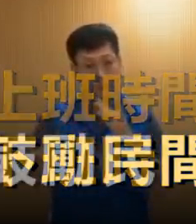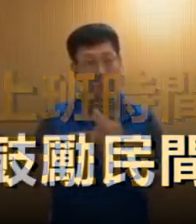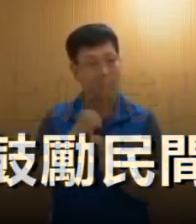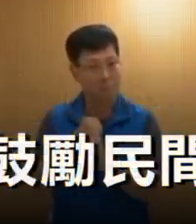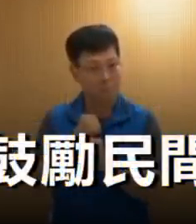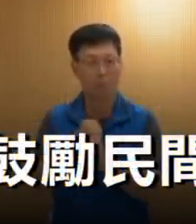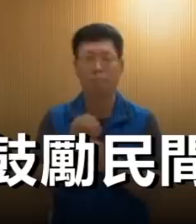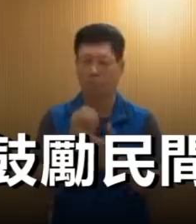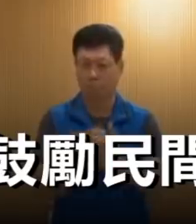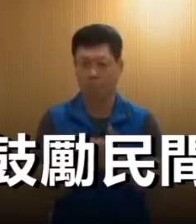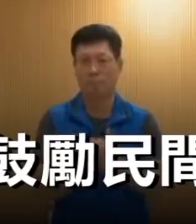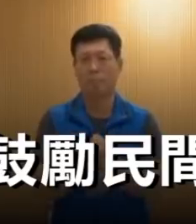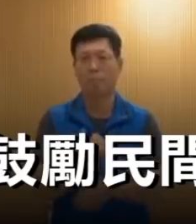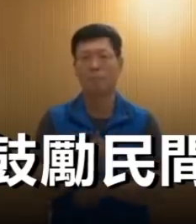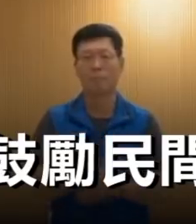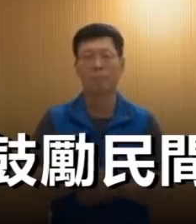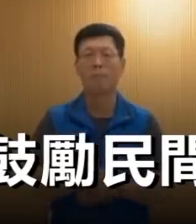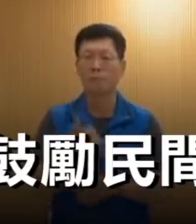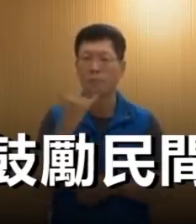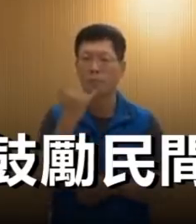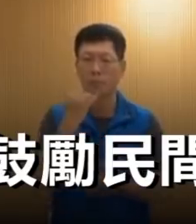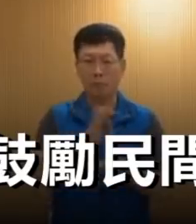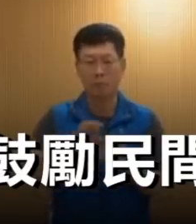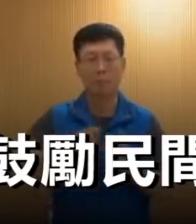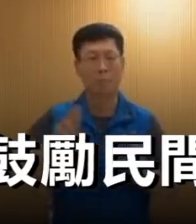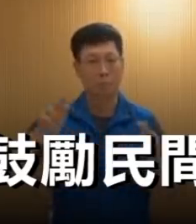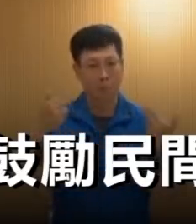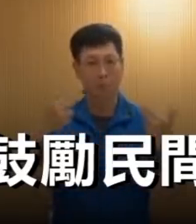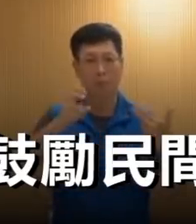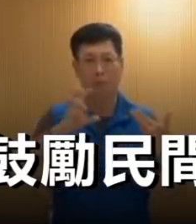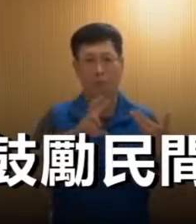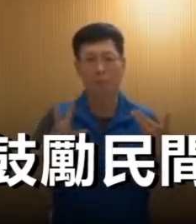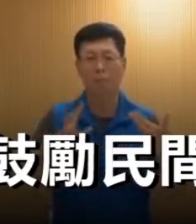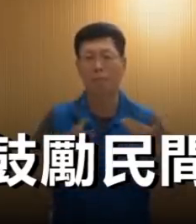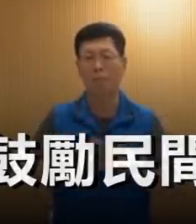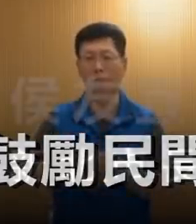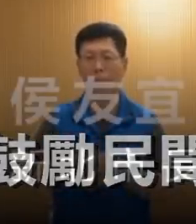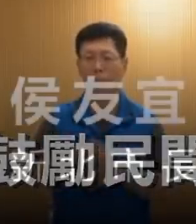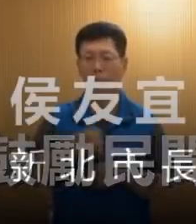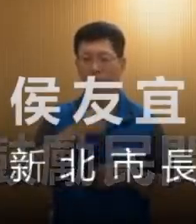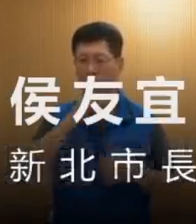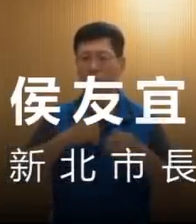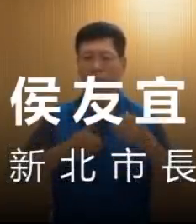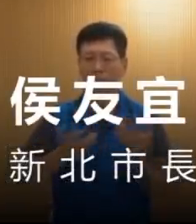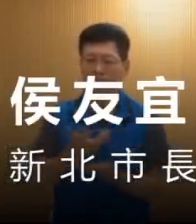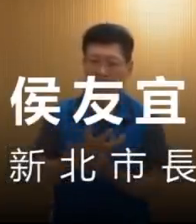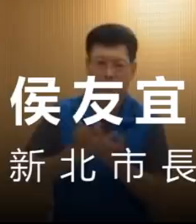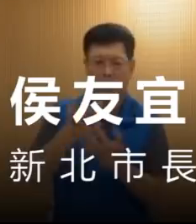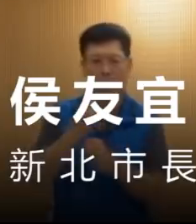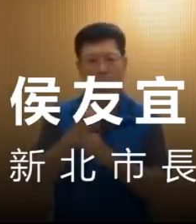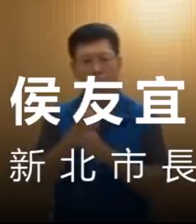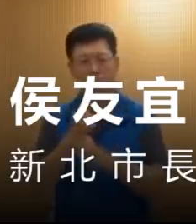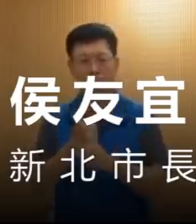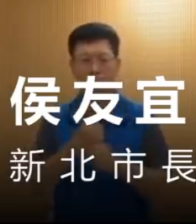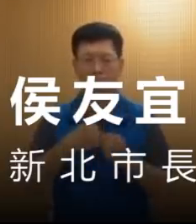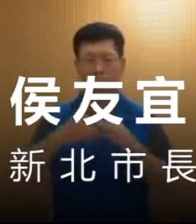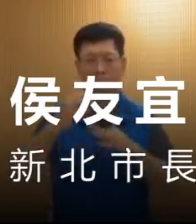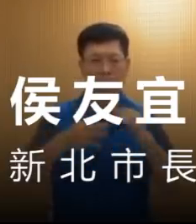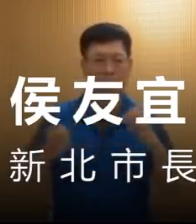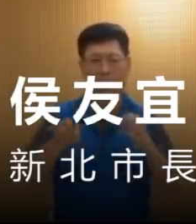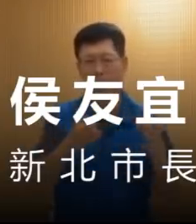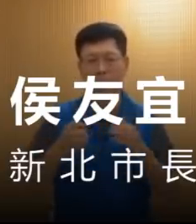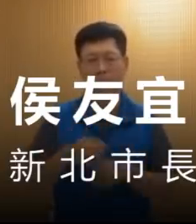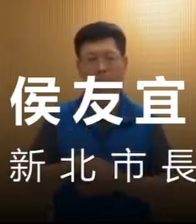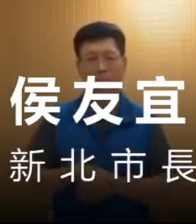家上班，随时用远距视讯的方式来保持整个工作的协调跟沟